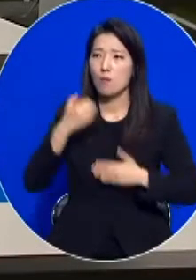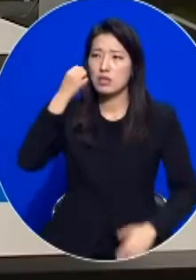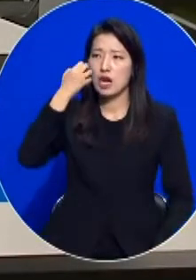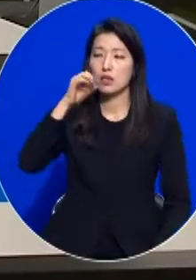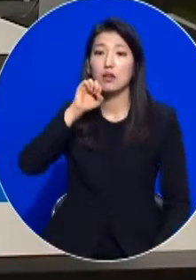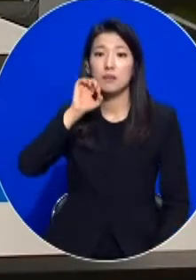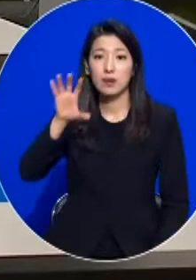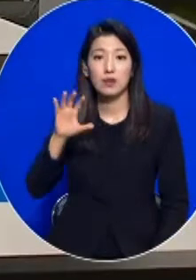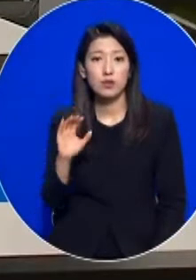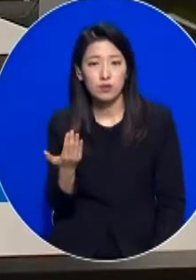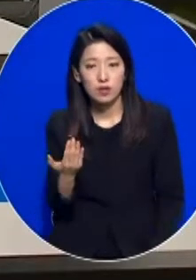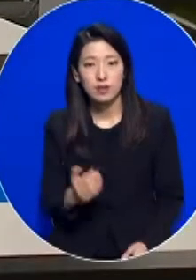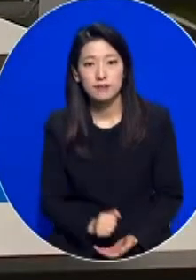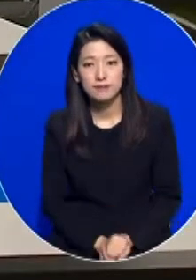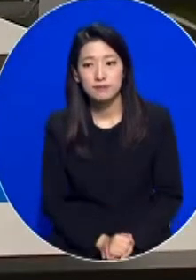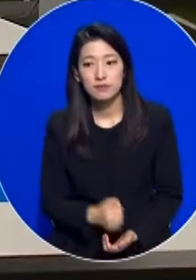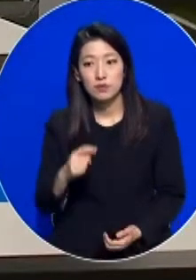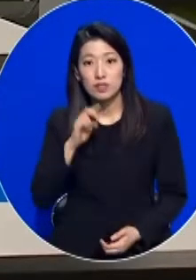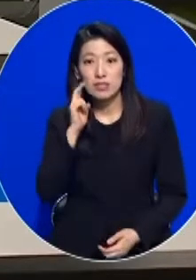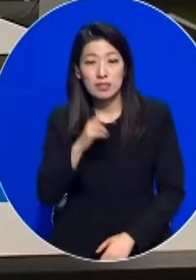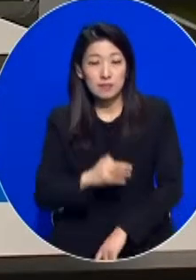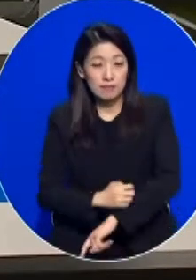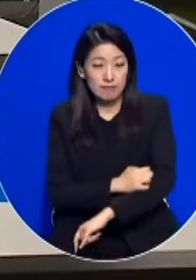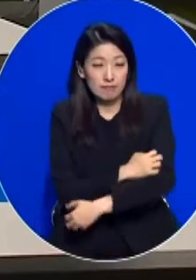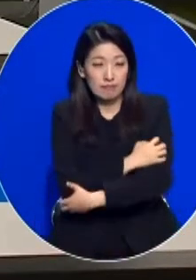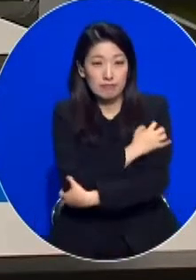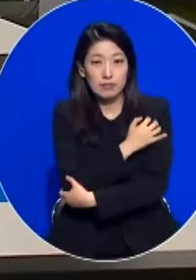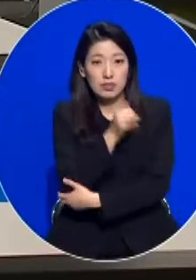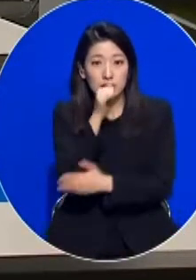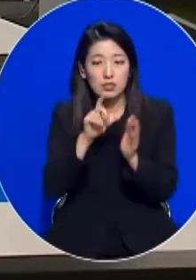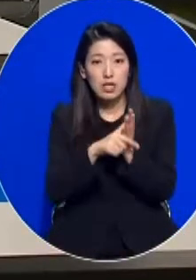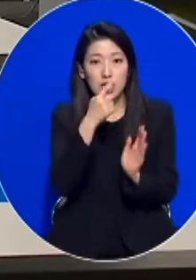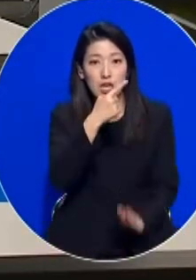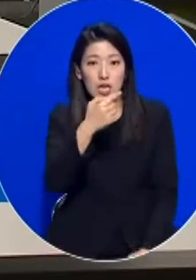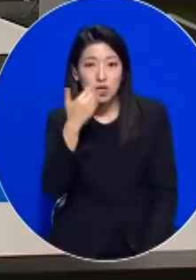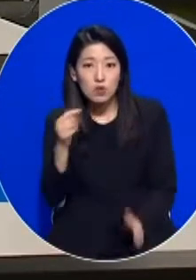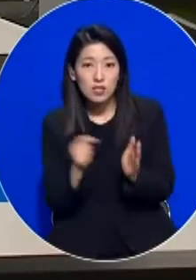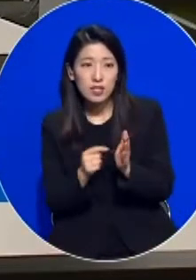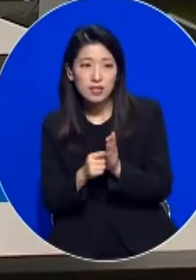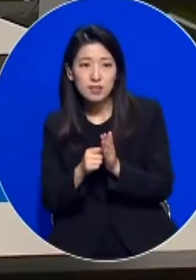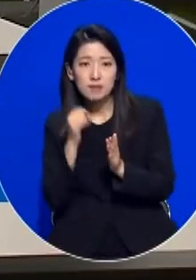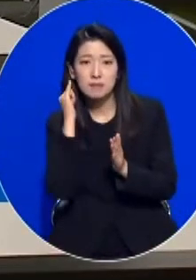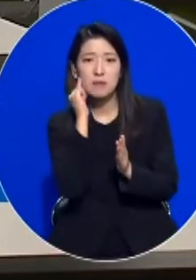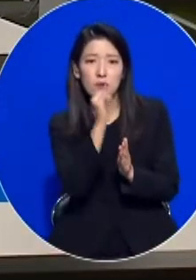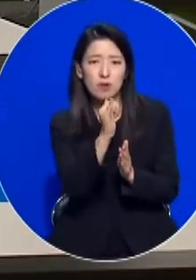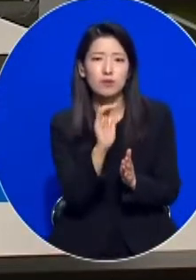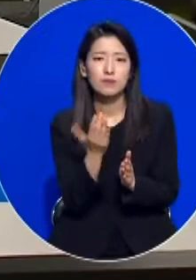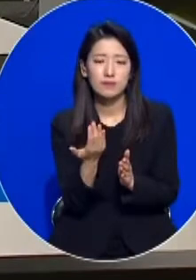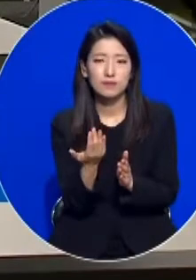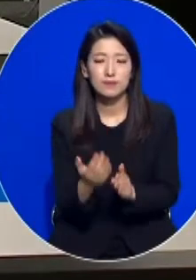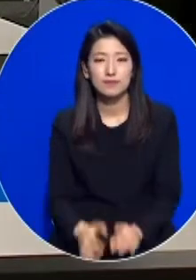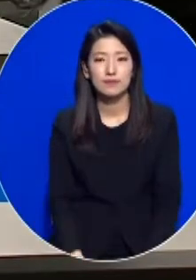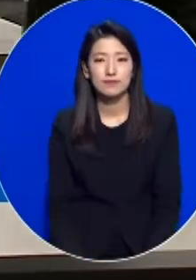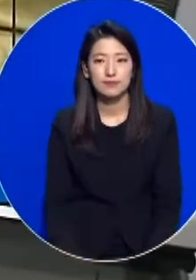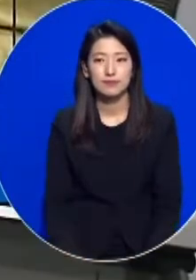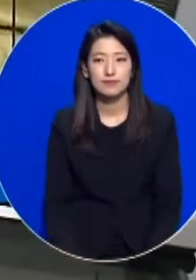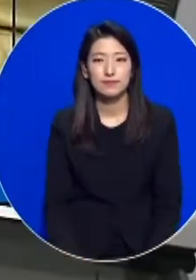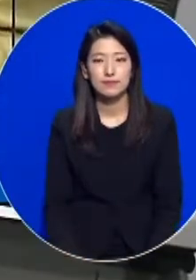반응이 나타나면 즉시 119에 연락하거나 가까운 응급실에 진료를 받는 것이 필요합니다.